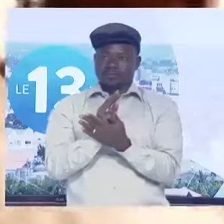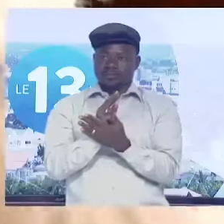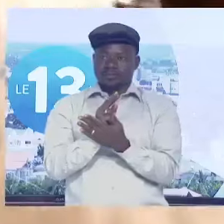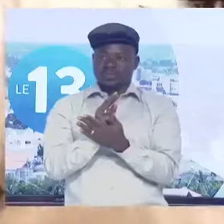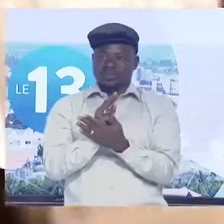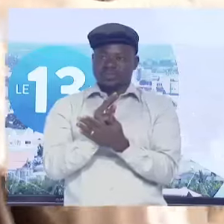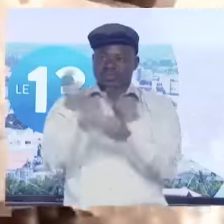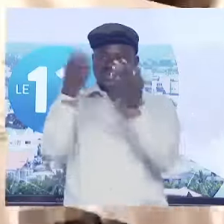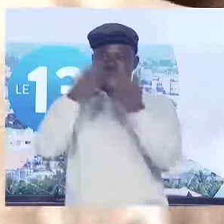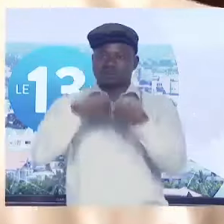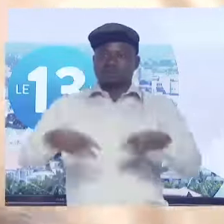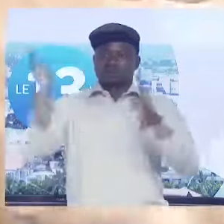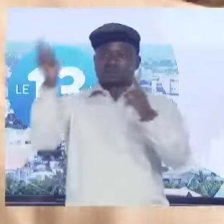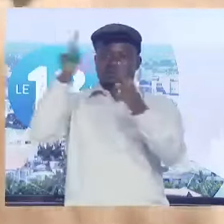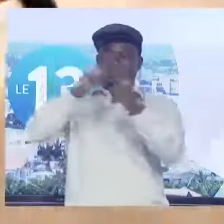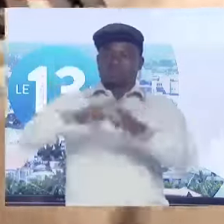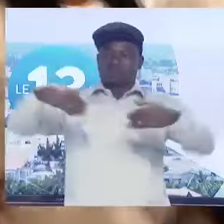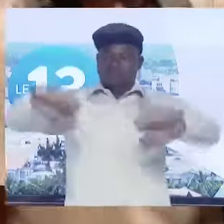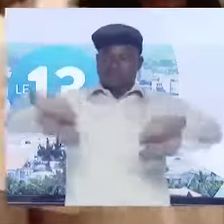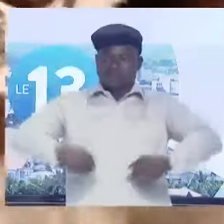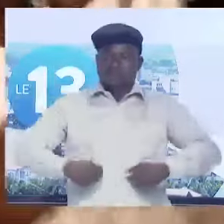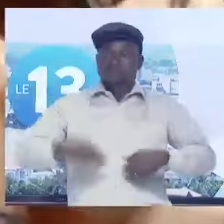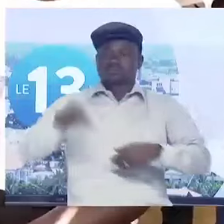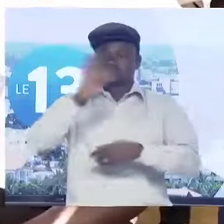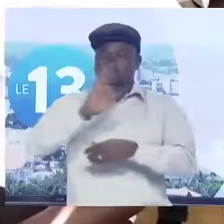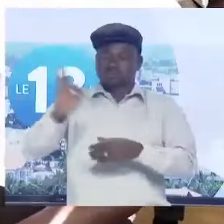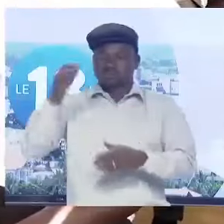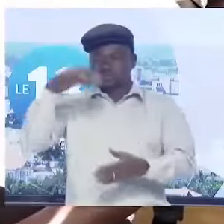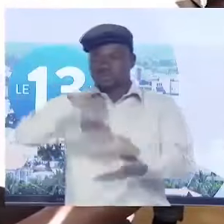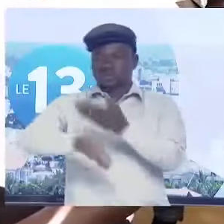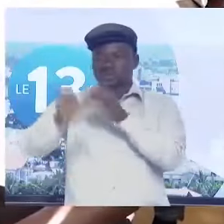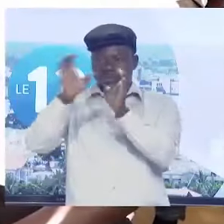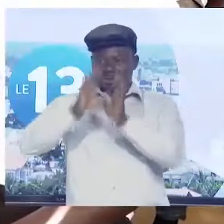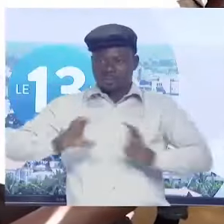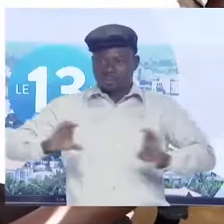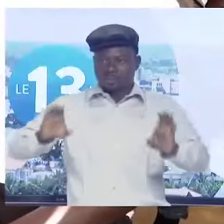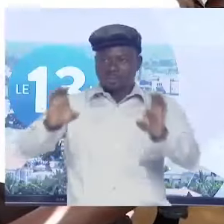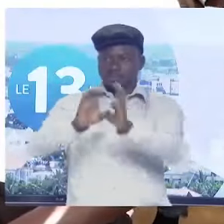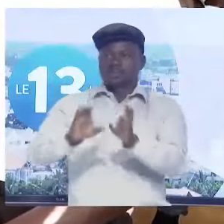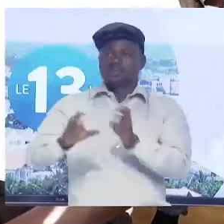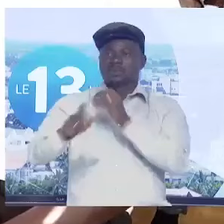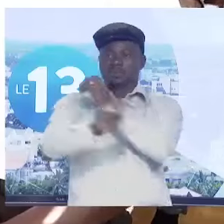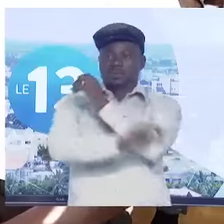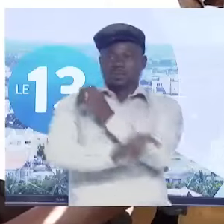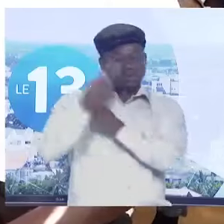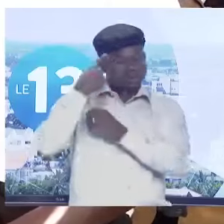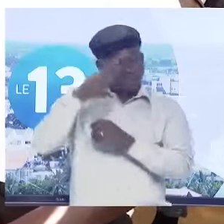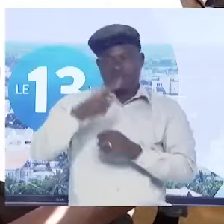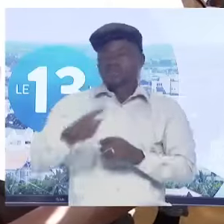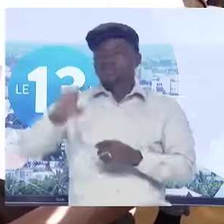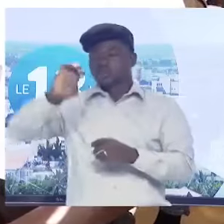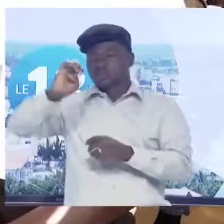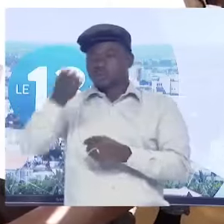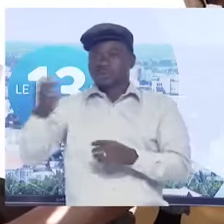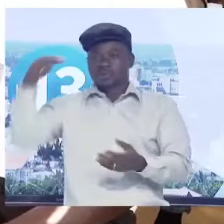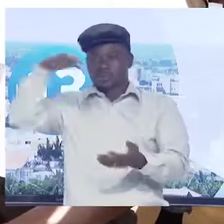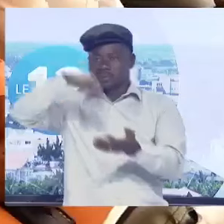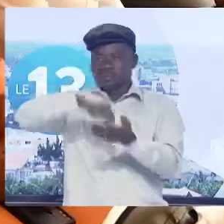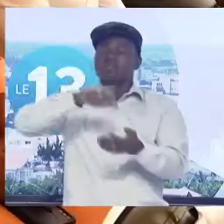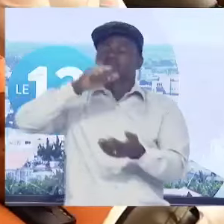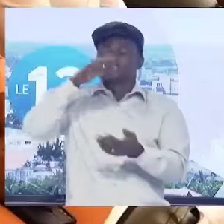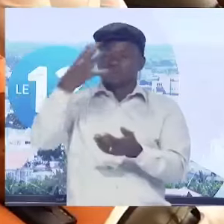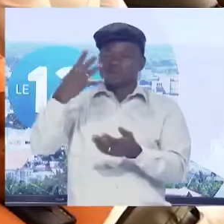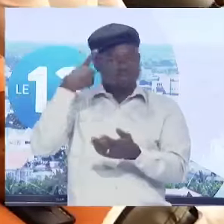Rendez-vous des jeunes du Burkina Faso à Saté, dans la commune de Nagréongo, pour l'édition 2024 du camp national de